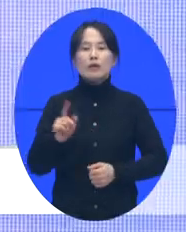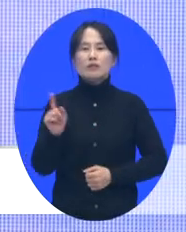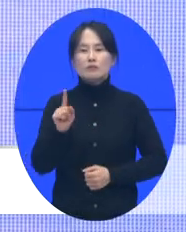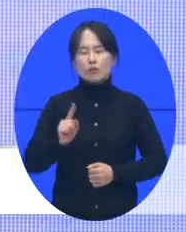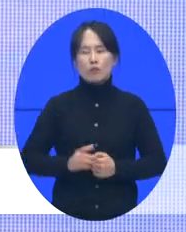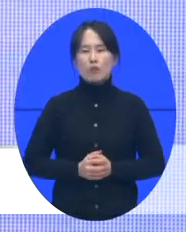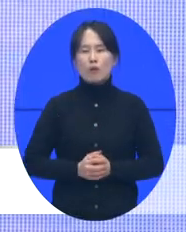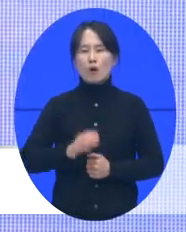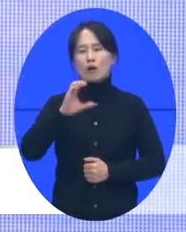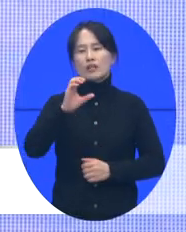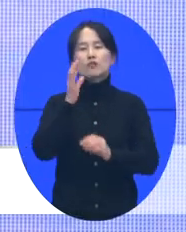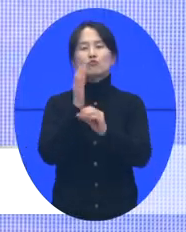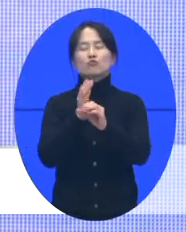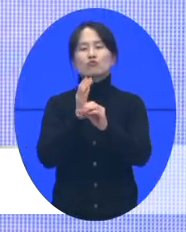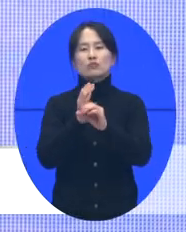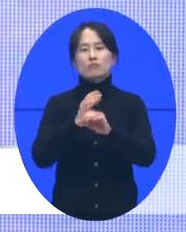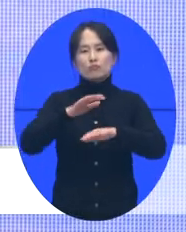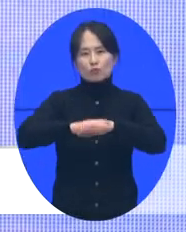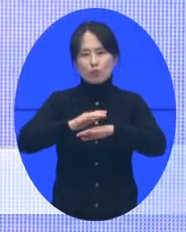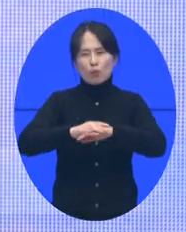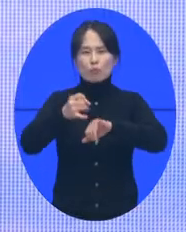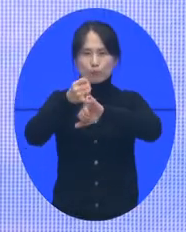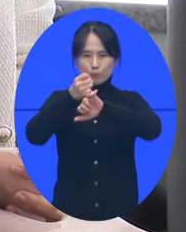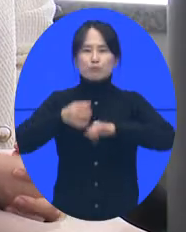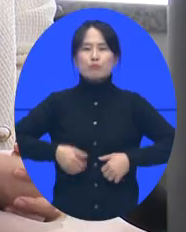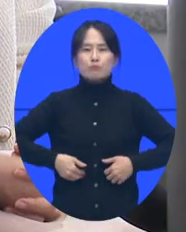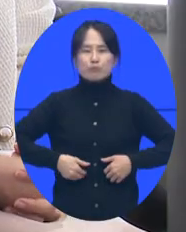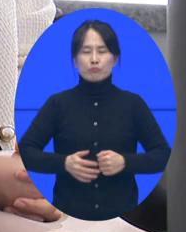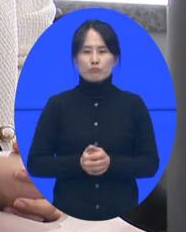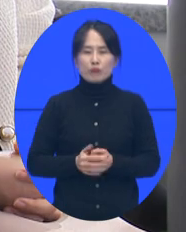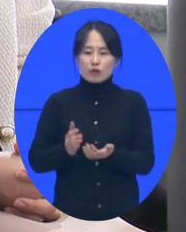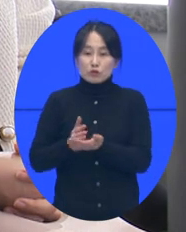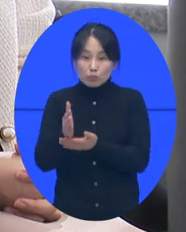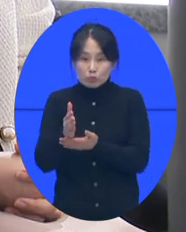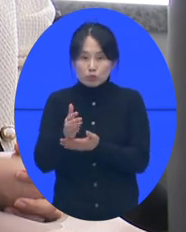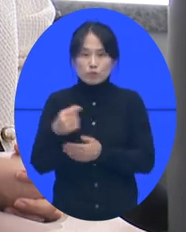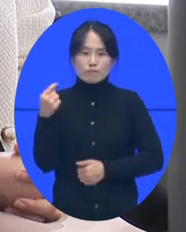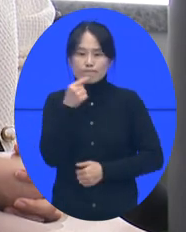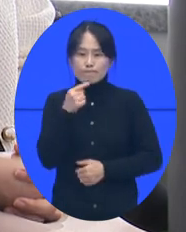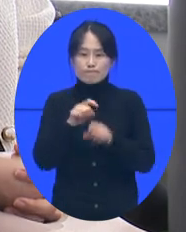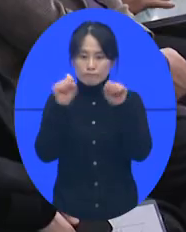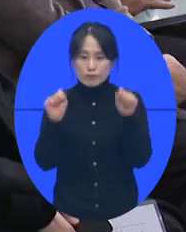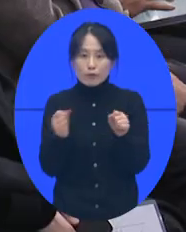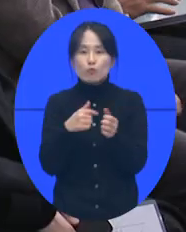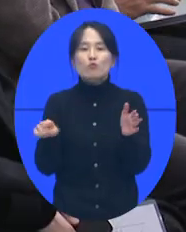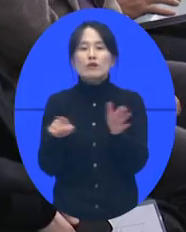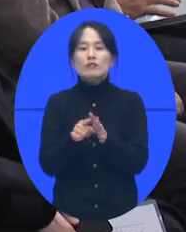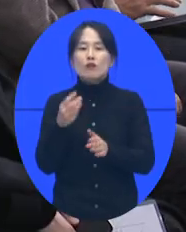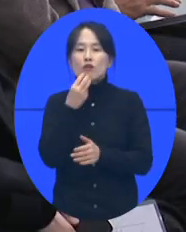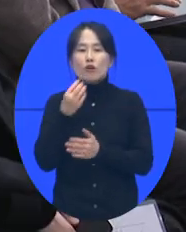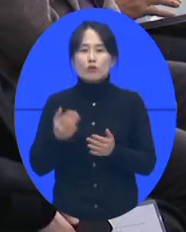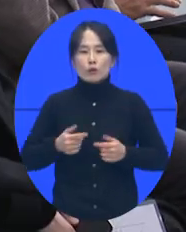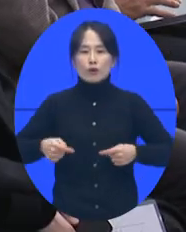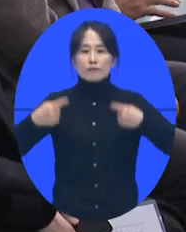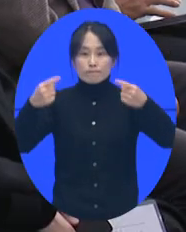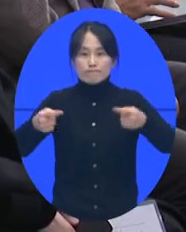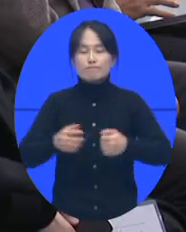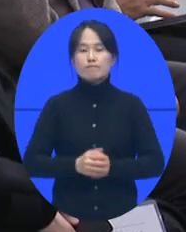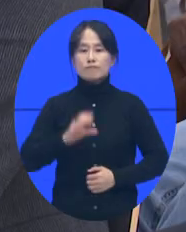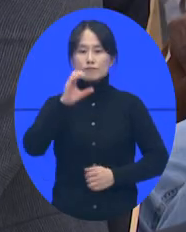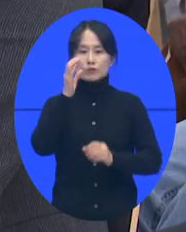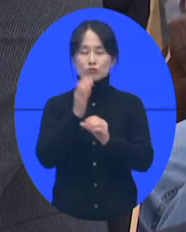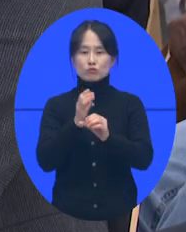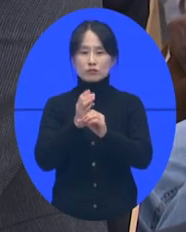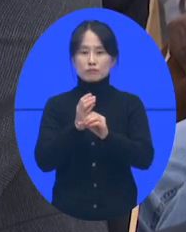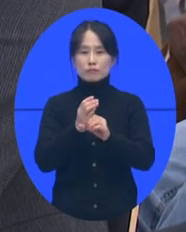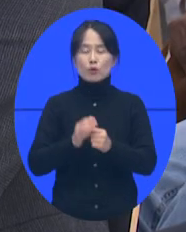소멸 대응을 위해서라도 탄소 중립 농업은 필수. 전문적이고 촘촘한 대응을 위해 경기도가 나섰습니다. 탄소